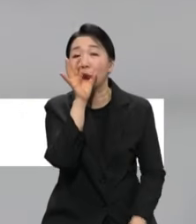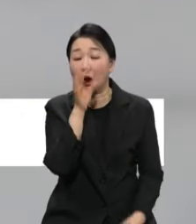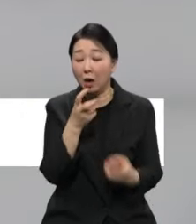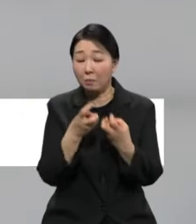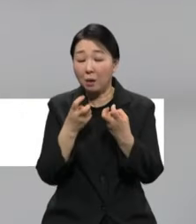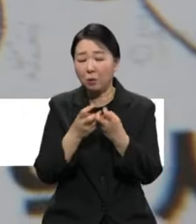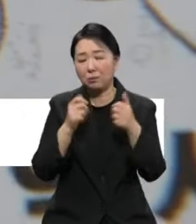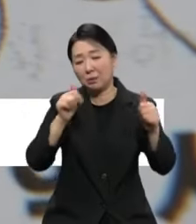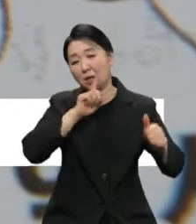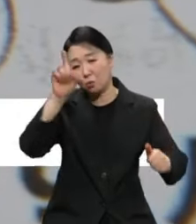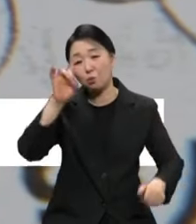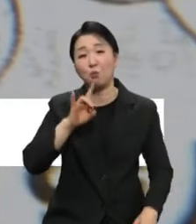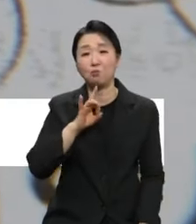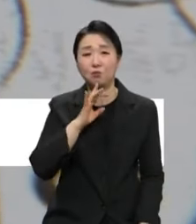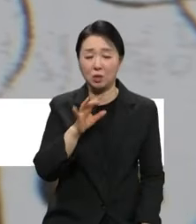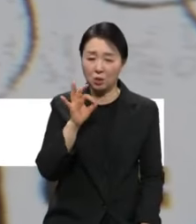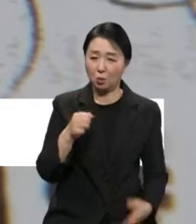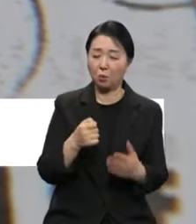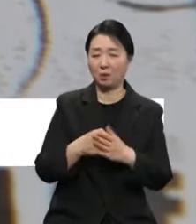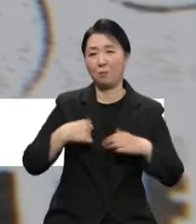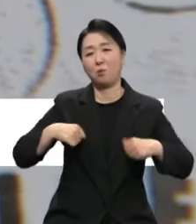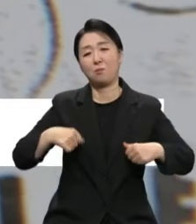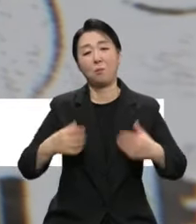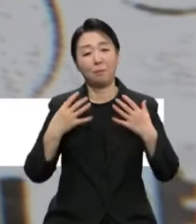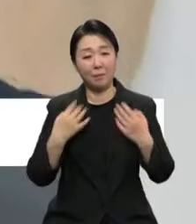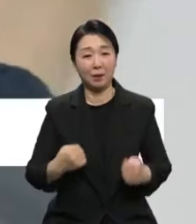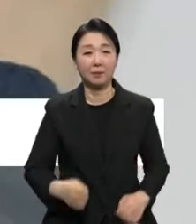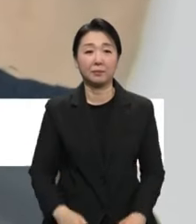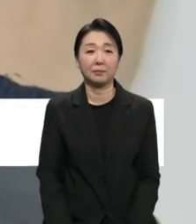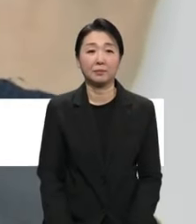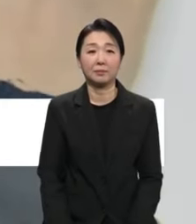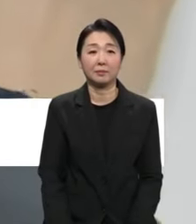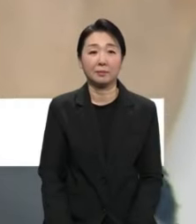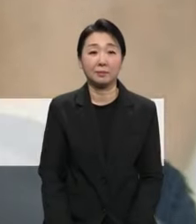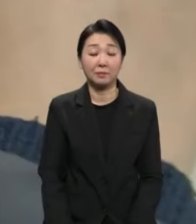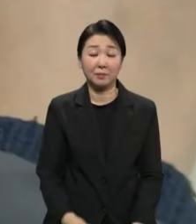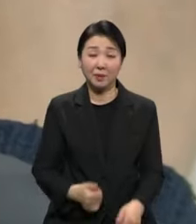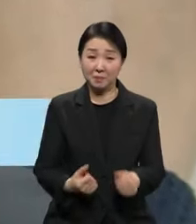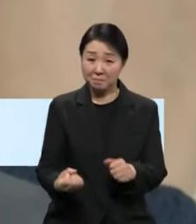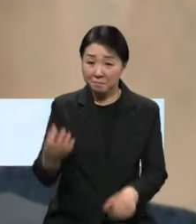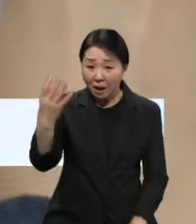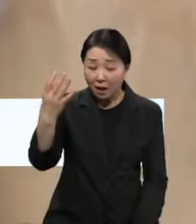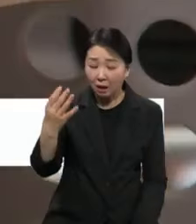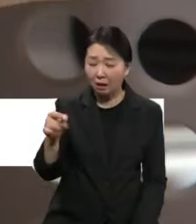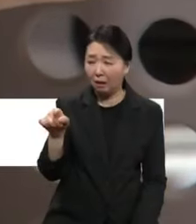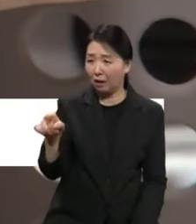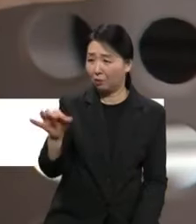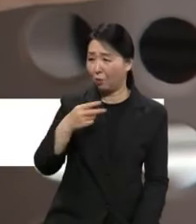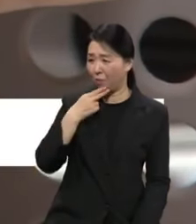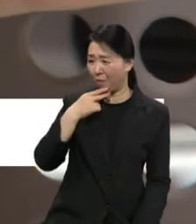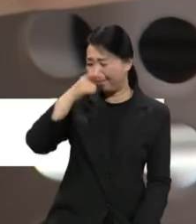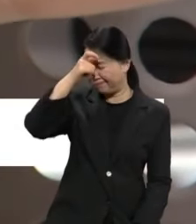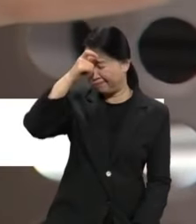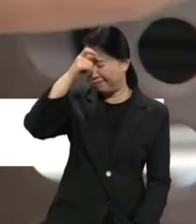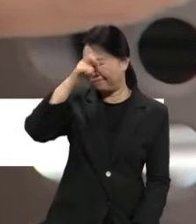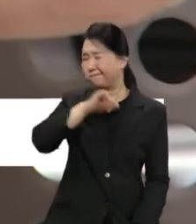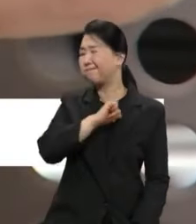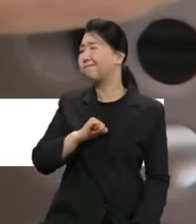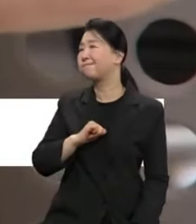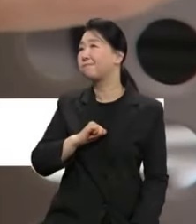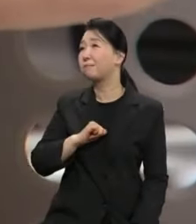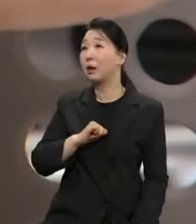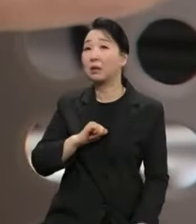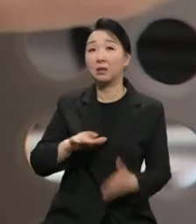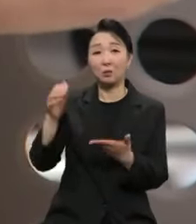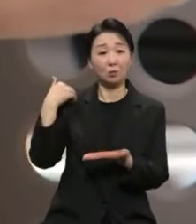방법은 소송뿐인데 비용 때문에 포기하는 경우가 많습니다. 이긴다 해도 상대가 돈이 없다고 버티면 돌려받지 못할